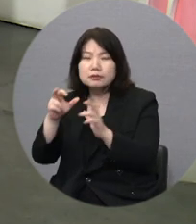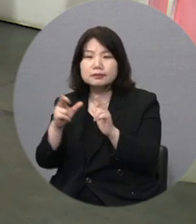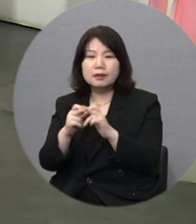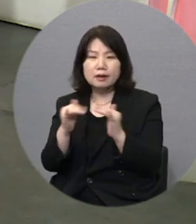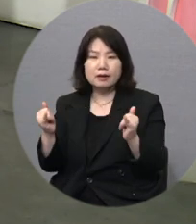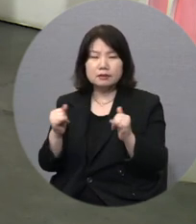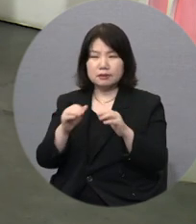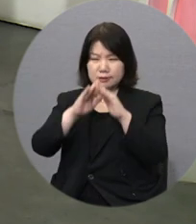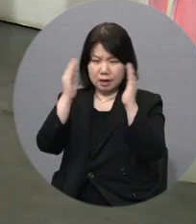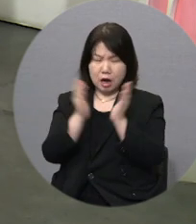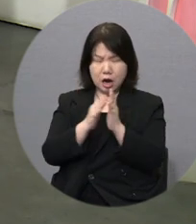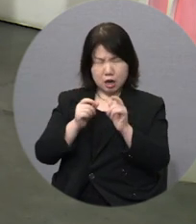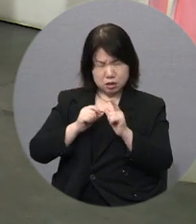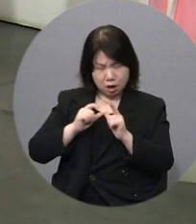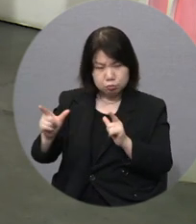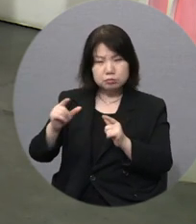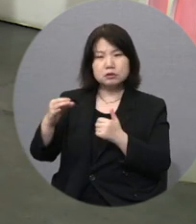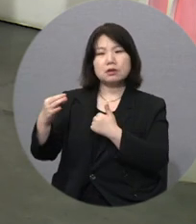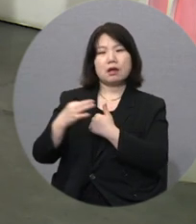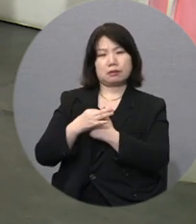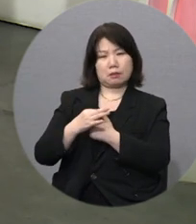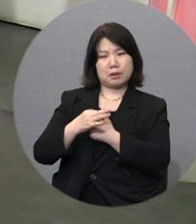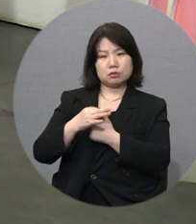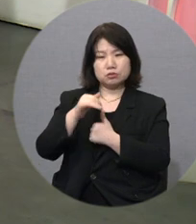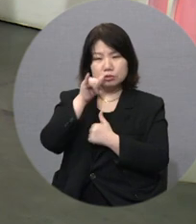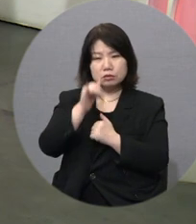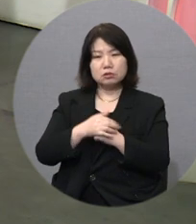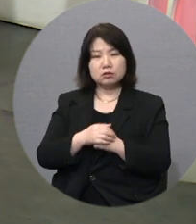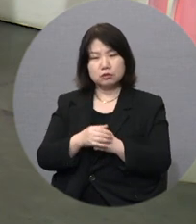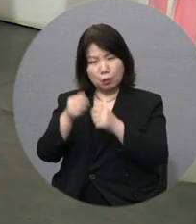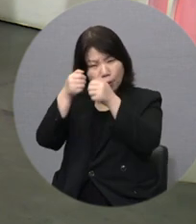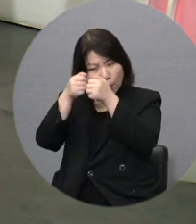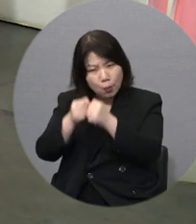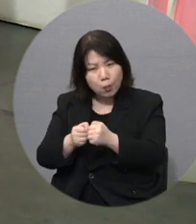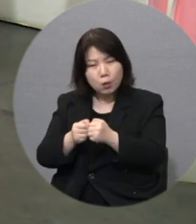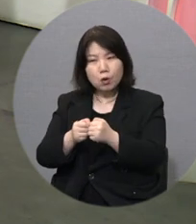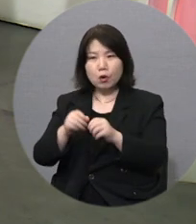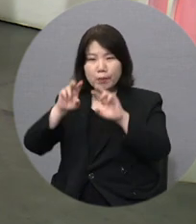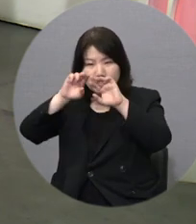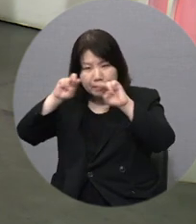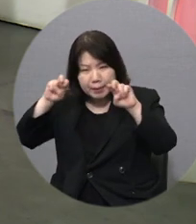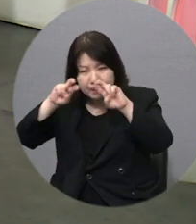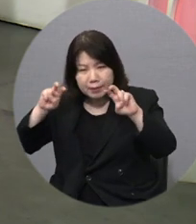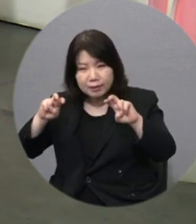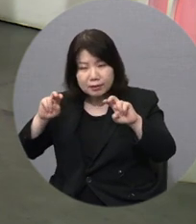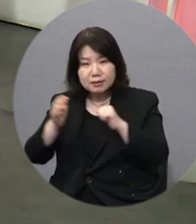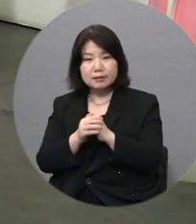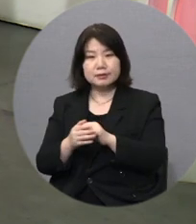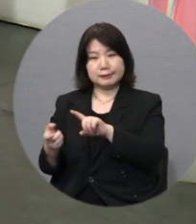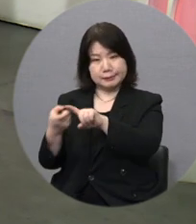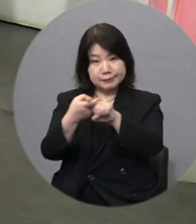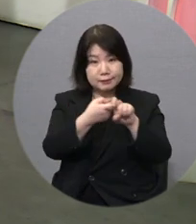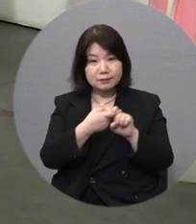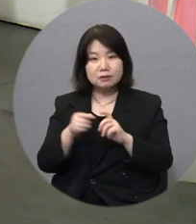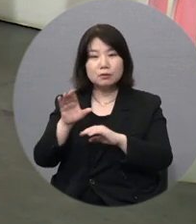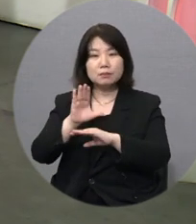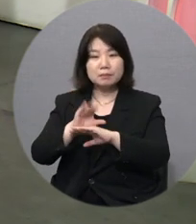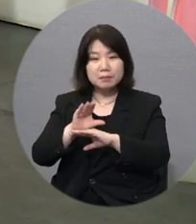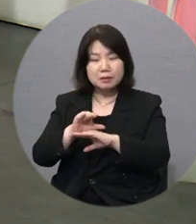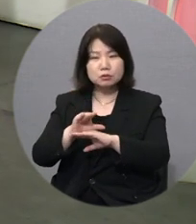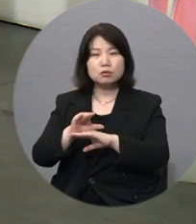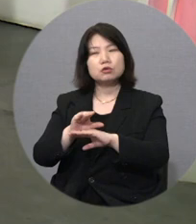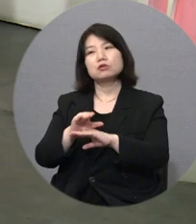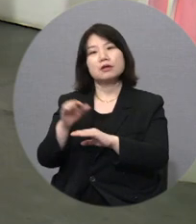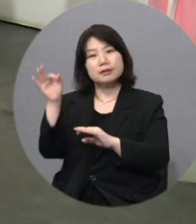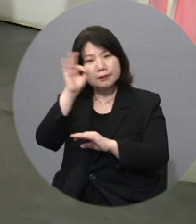다어 혜택을 다 받을 수 있도록 좀 꼼꼼히 좀 그물망처럼 좀 방송해서 좀 챙겨